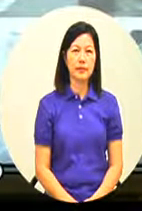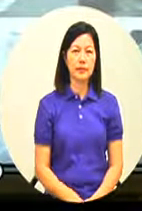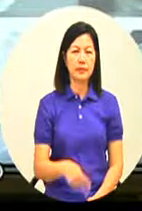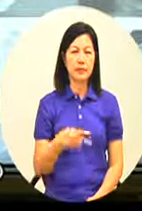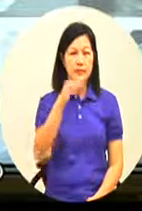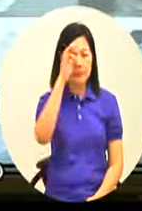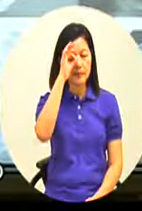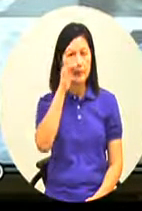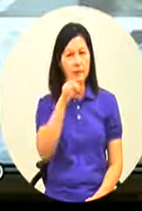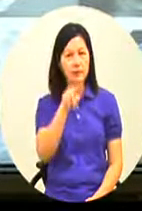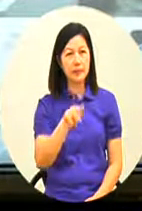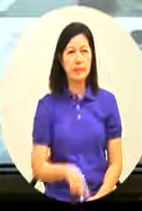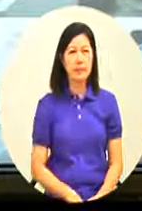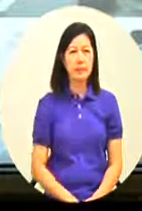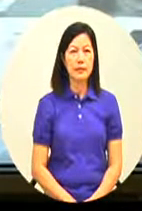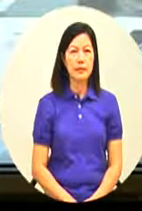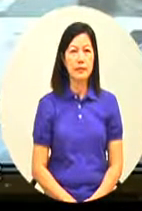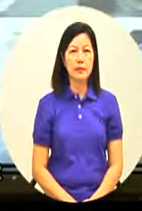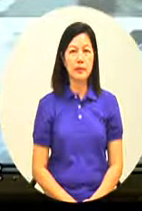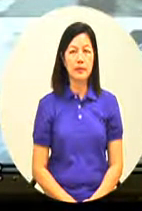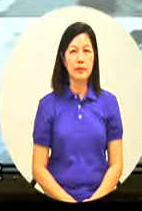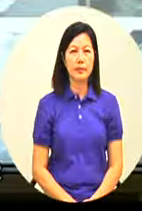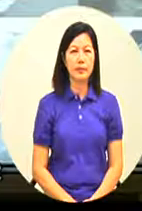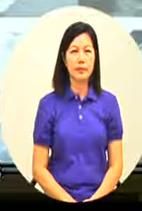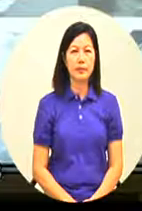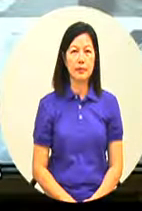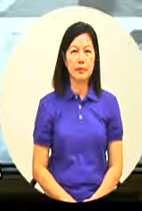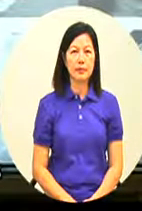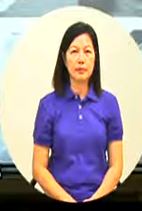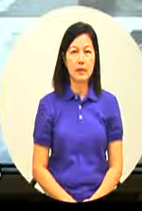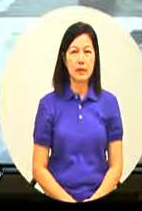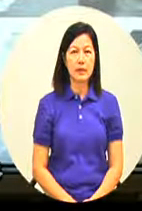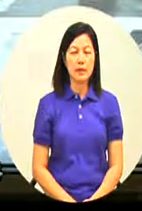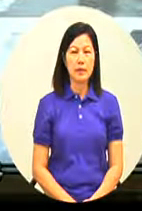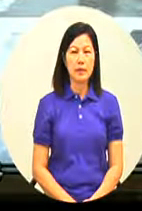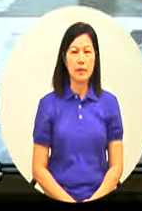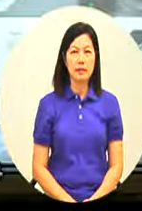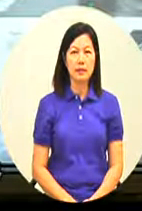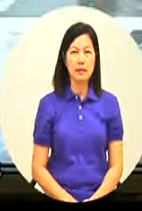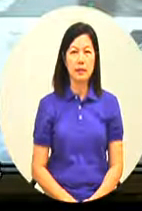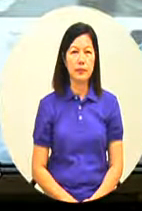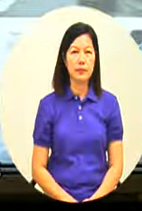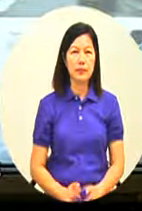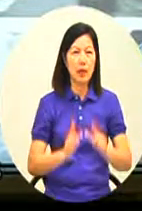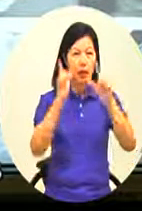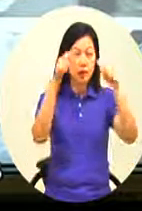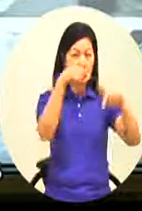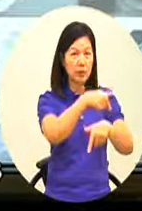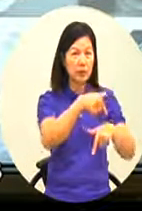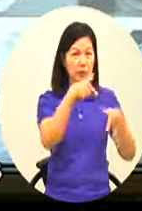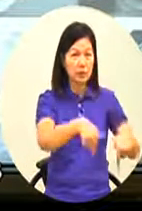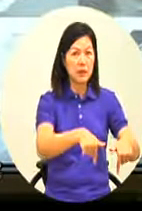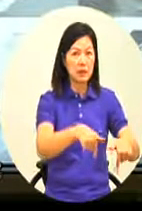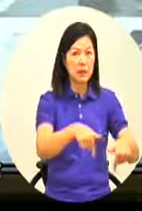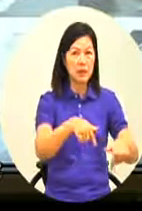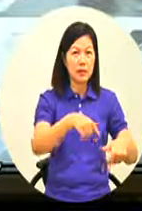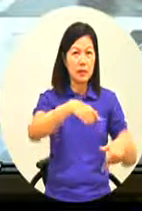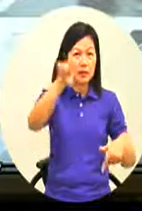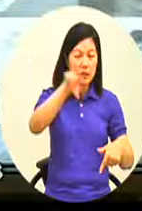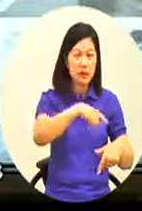好，你看看，他这个东西像刚刚围的墙，就是这里，从